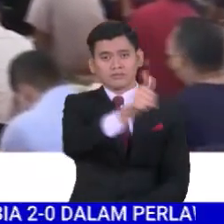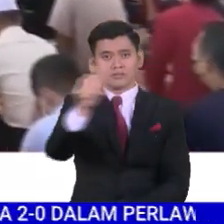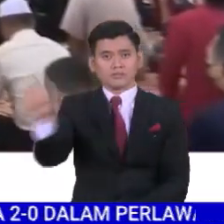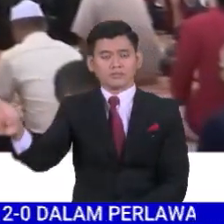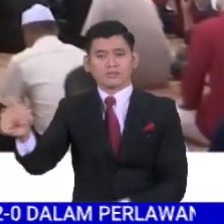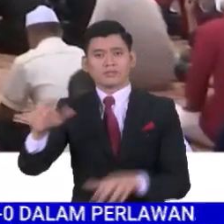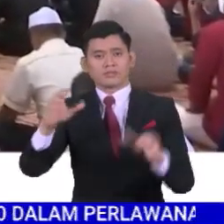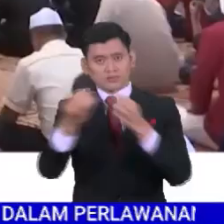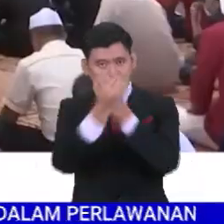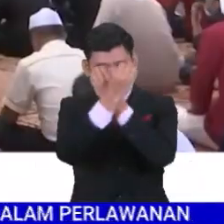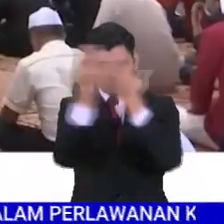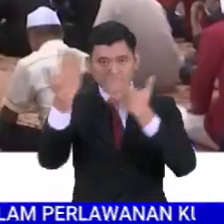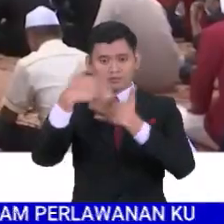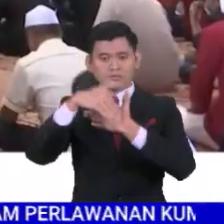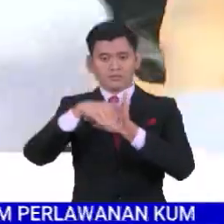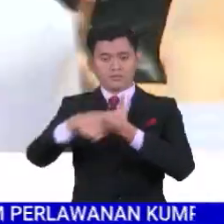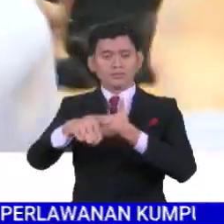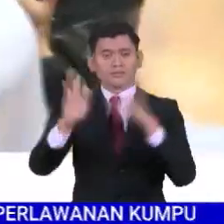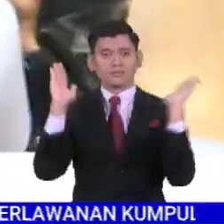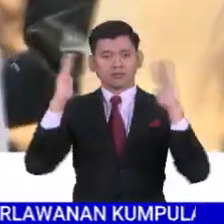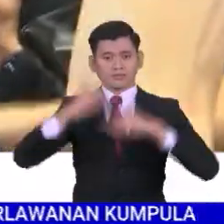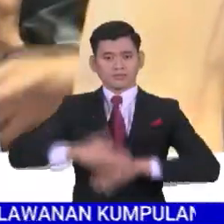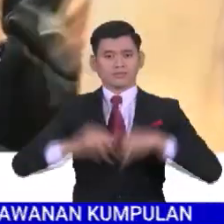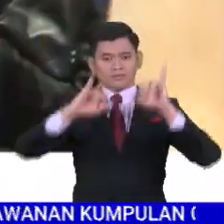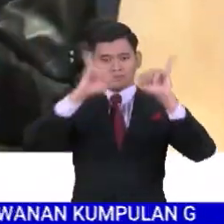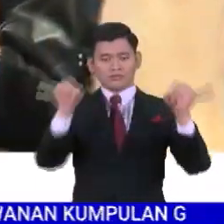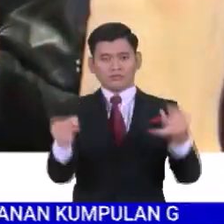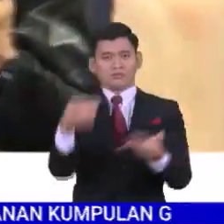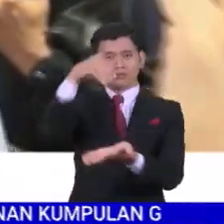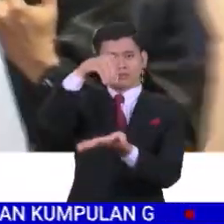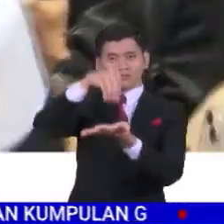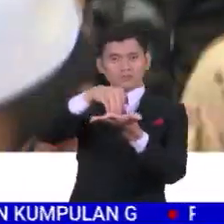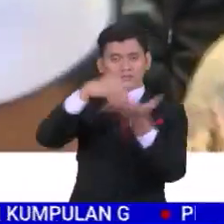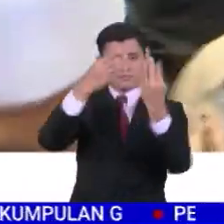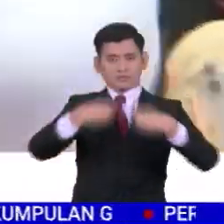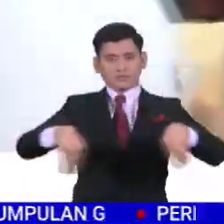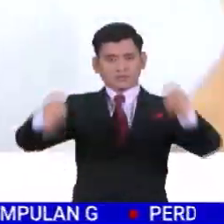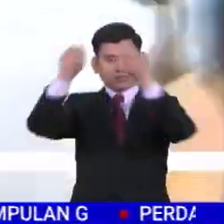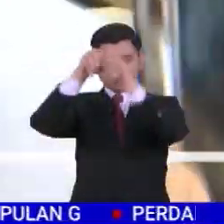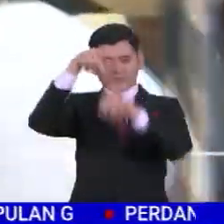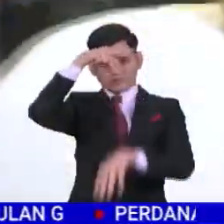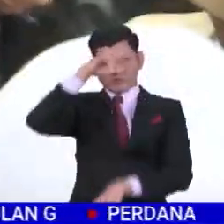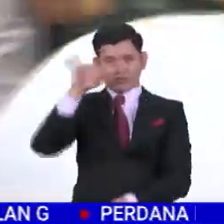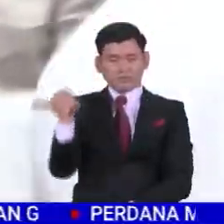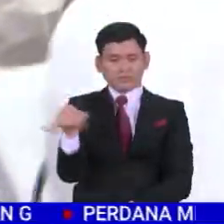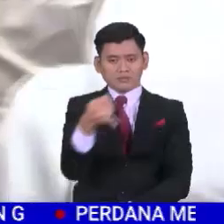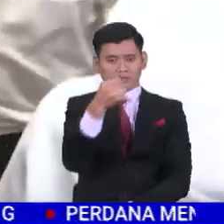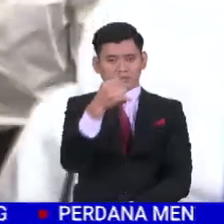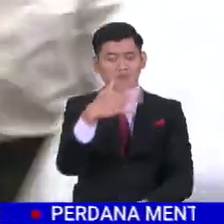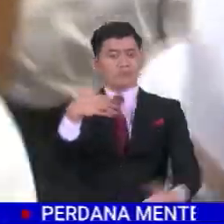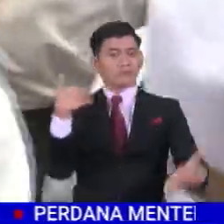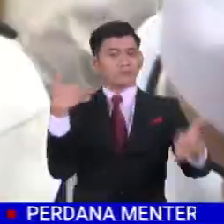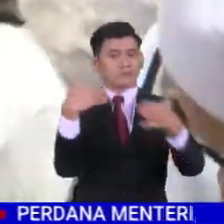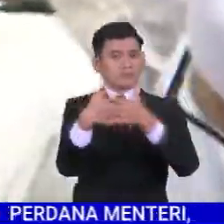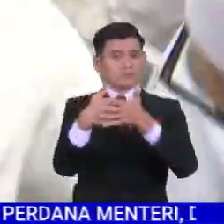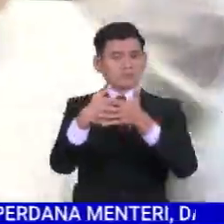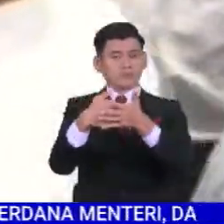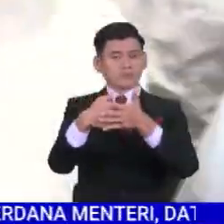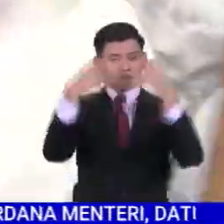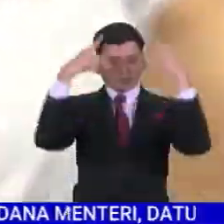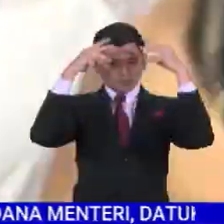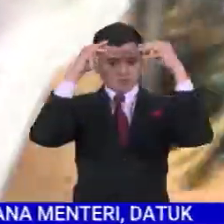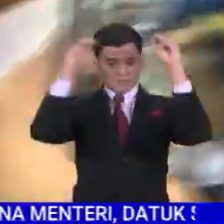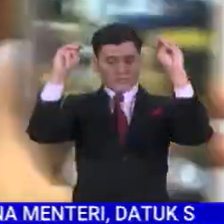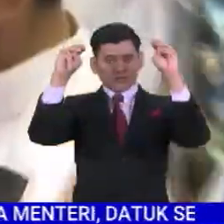menunaikan salat Jumat di Masjid putra-putra Jaya ketibaan pada Damri pada pukul satu tengah hari disambut oleh beberapa